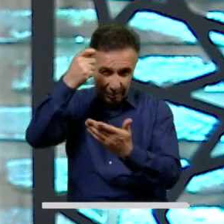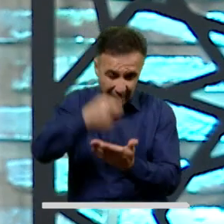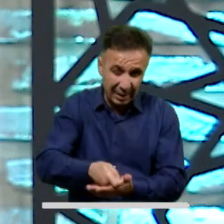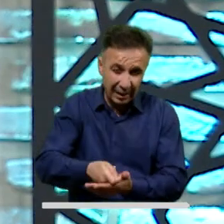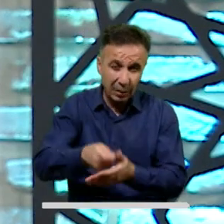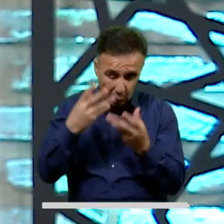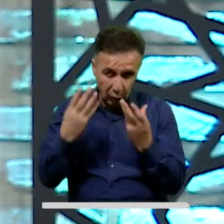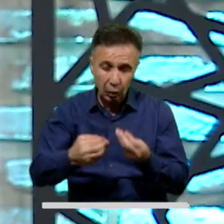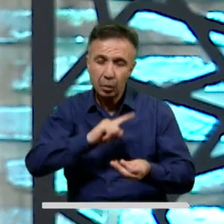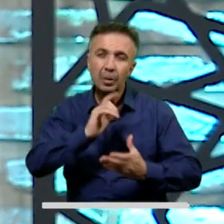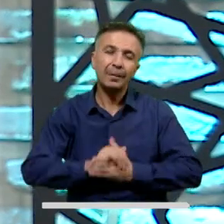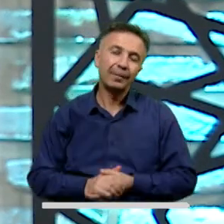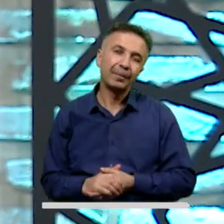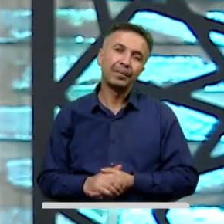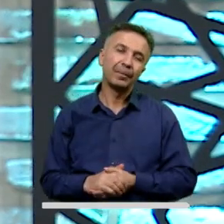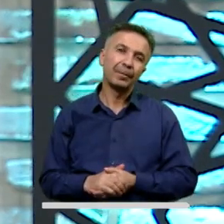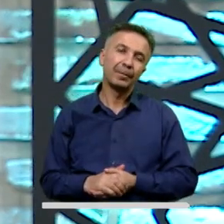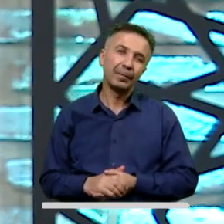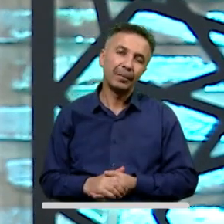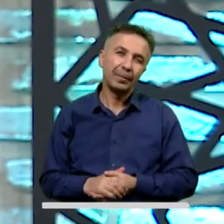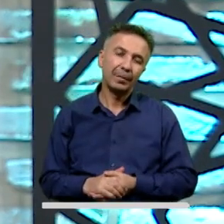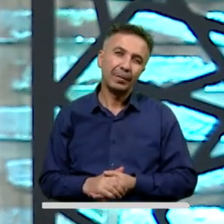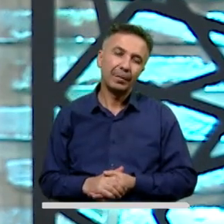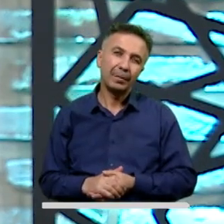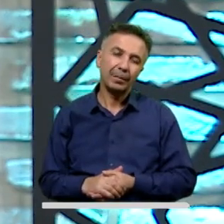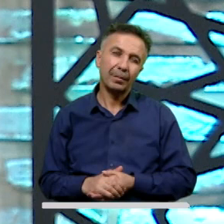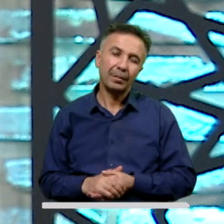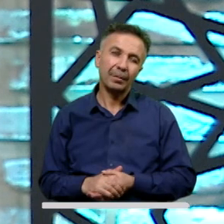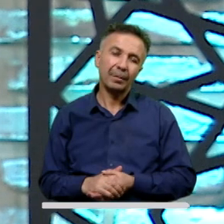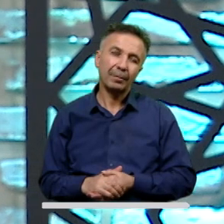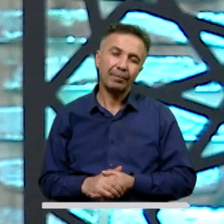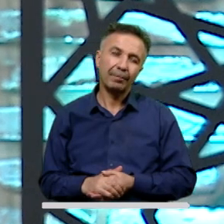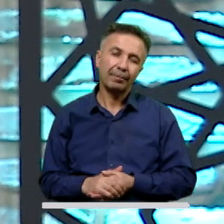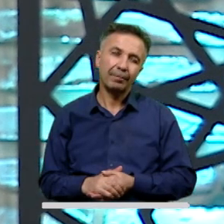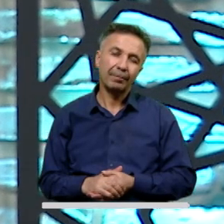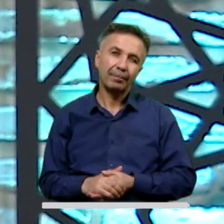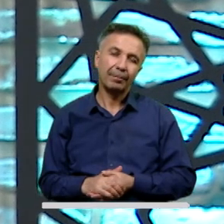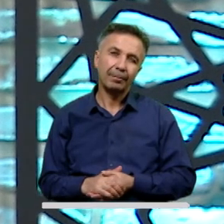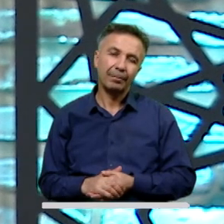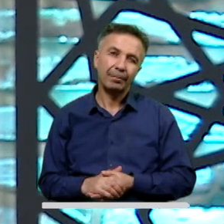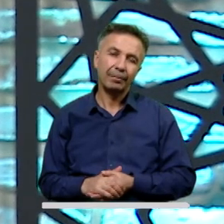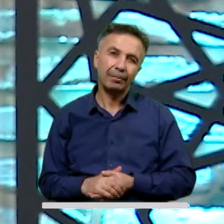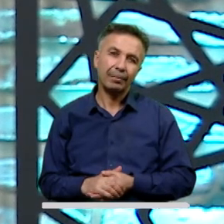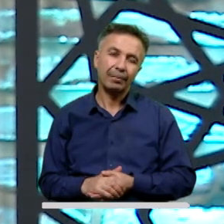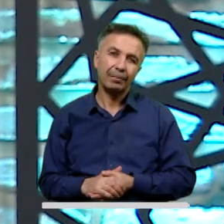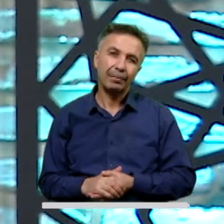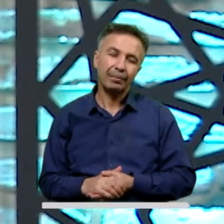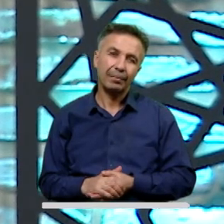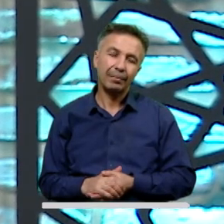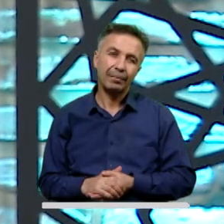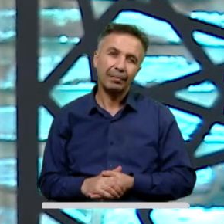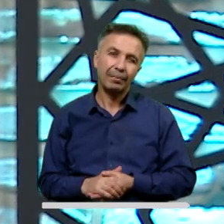olarak önümüzdeki yılın zekatını verebiliyor muyuz? Hocam cevaplasın. Rabbimiz o kardeşimize de yardımcı olsun. İnşallah sıkıntılarından